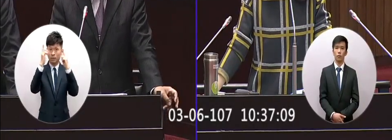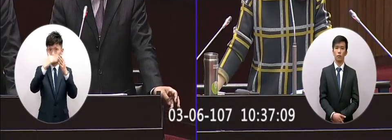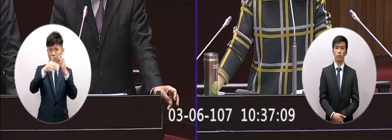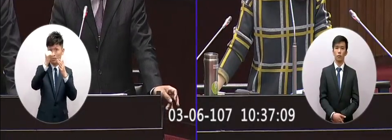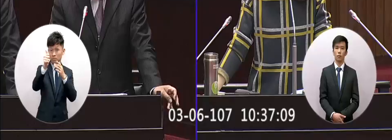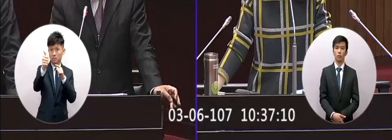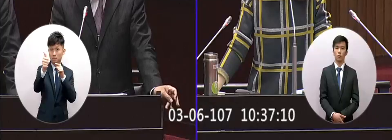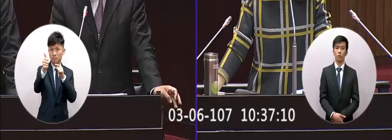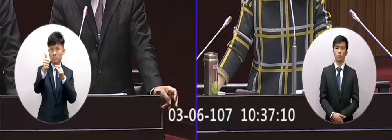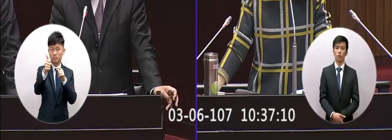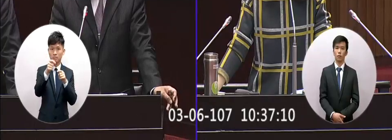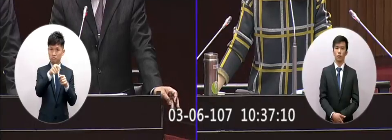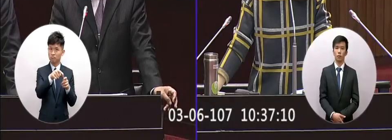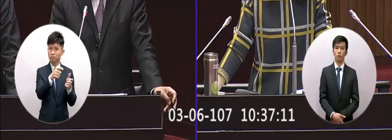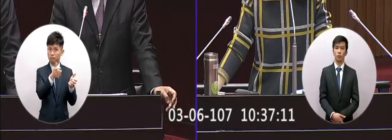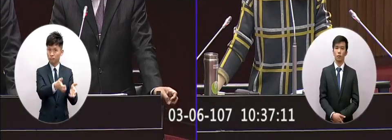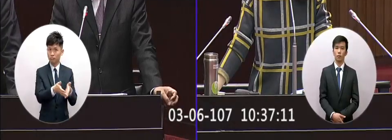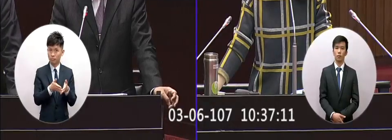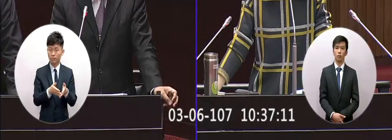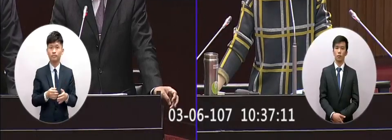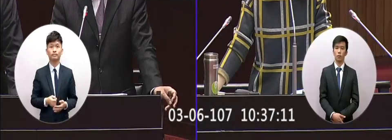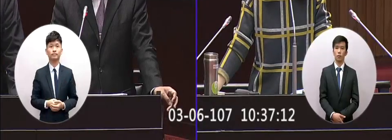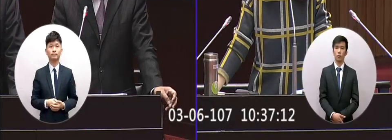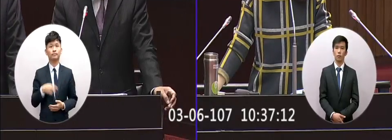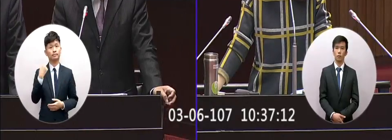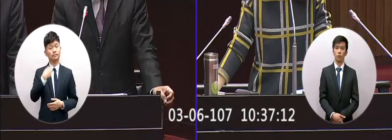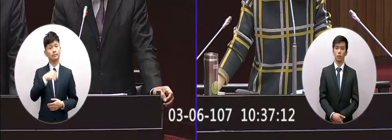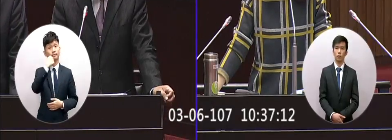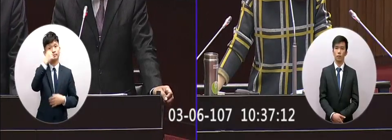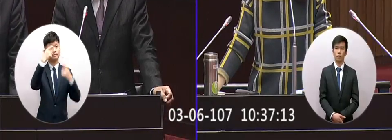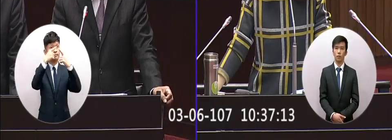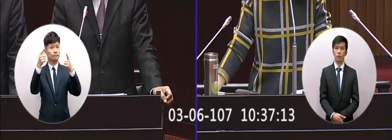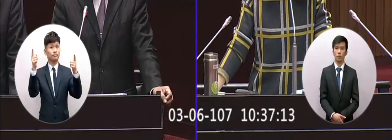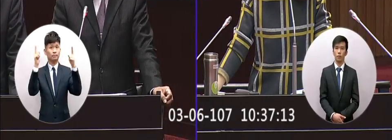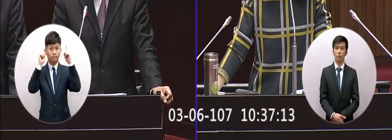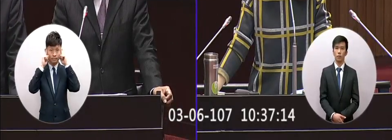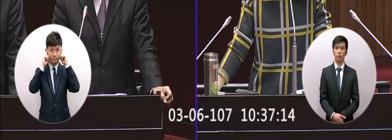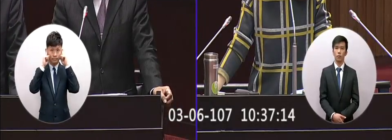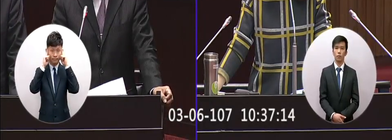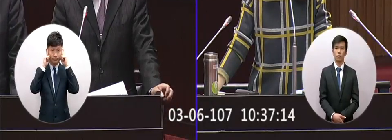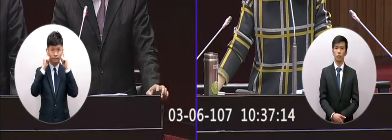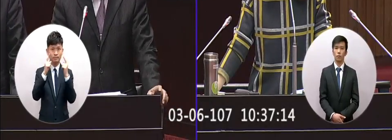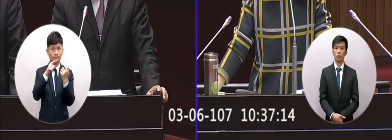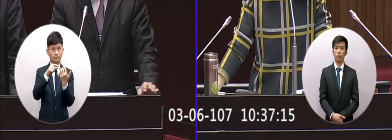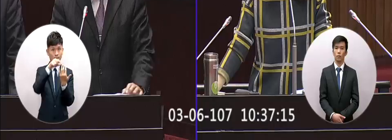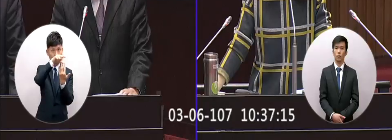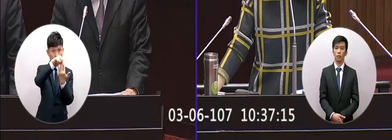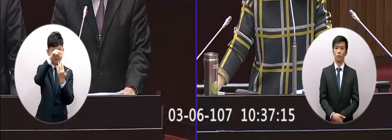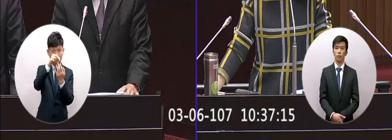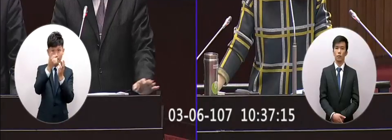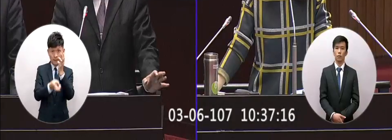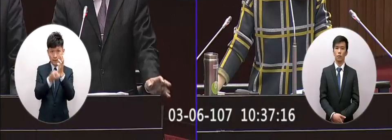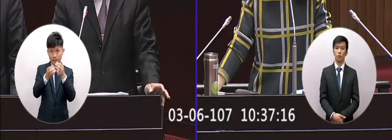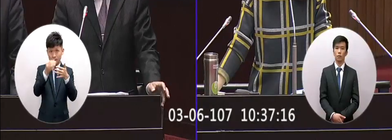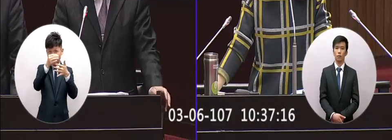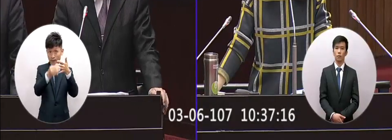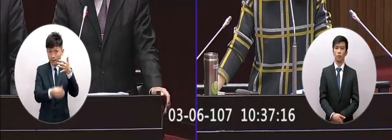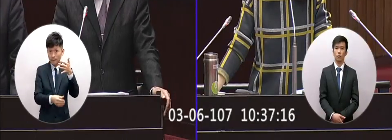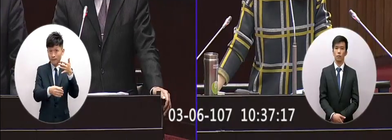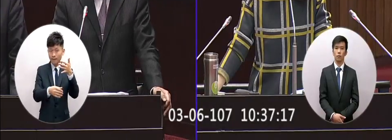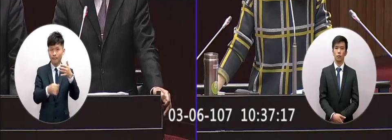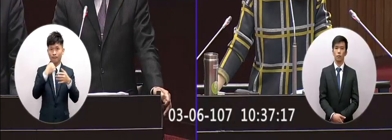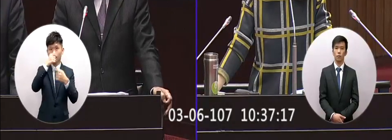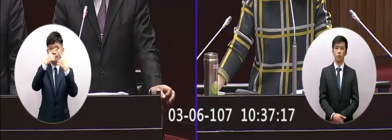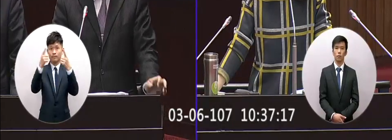一个非常重要。那另外当然台大的这个有关遴选座位的细则里面，它也让台大的